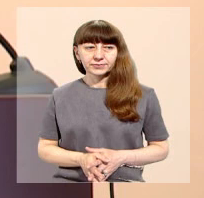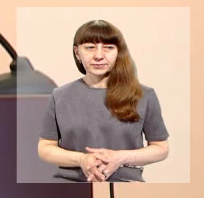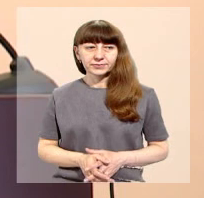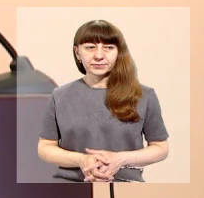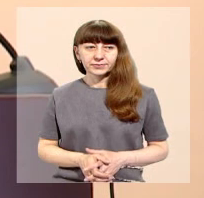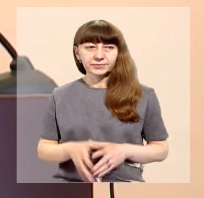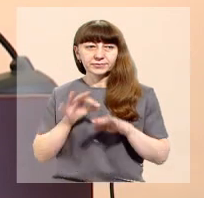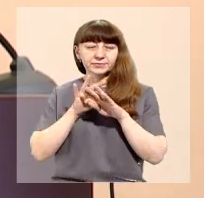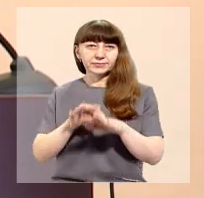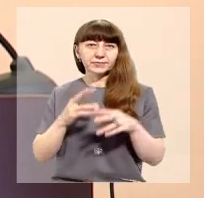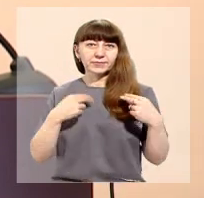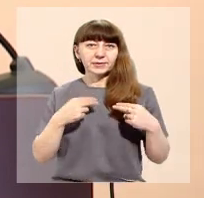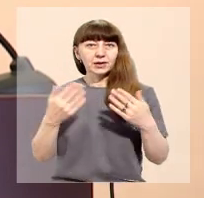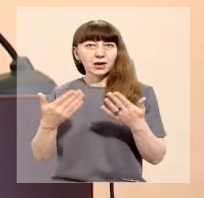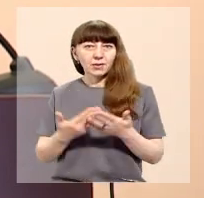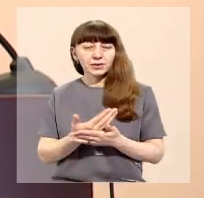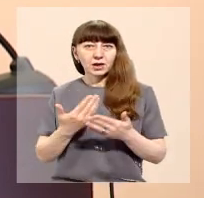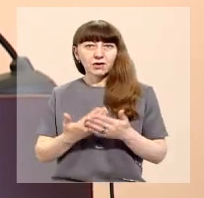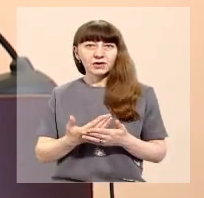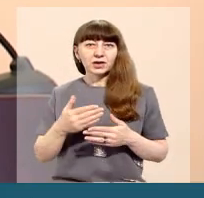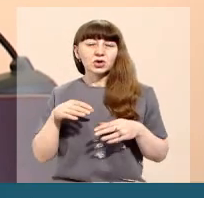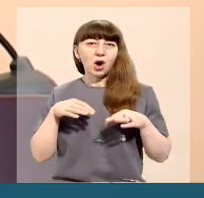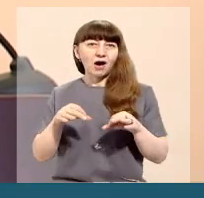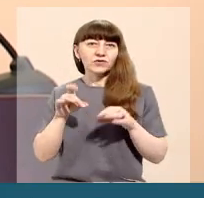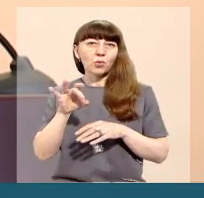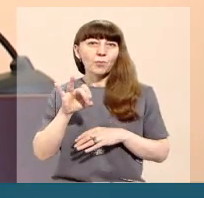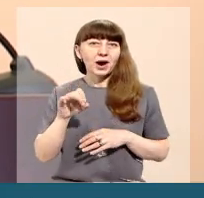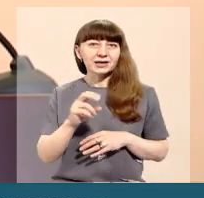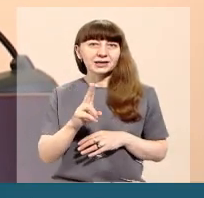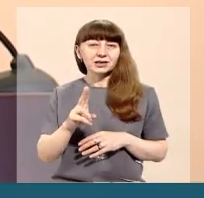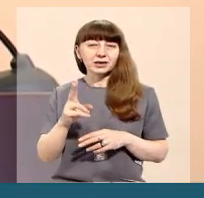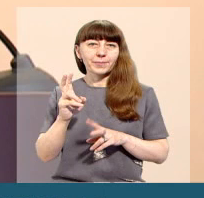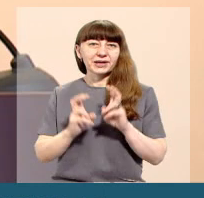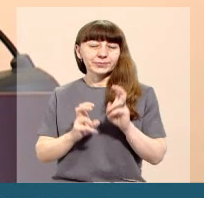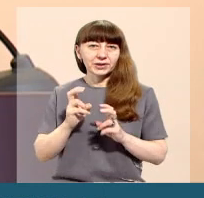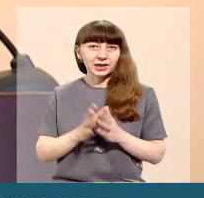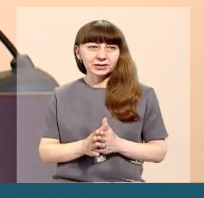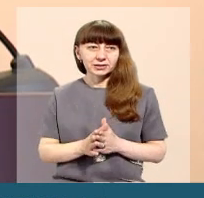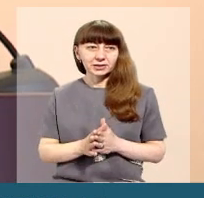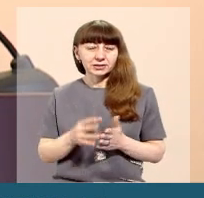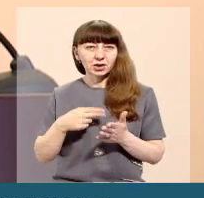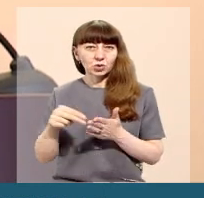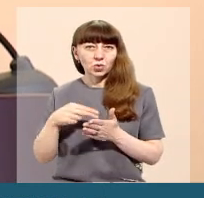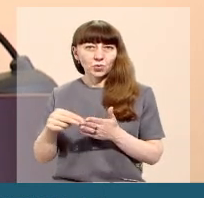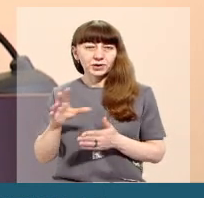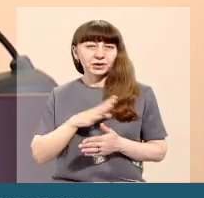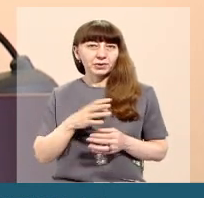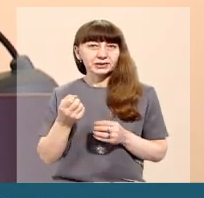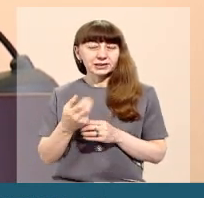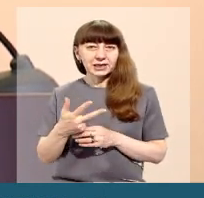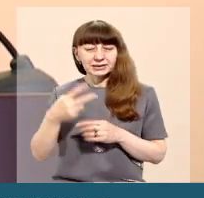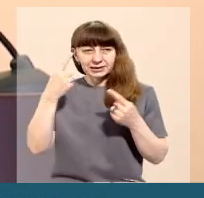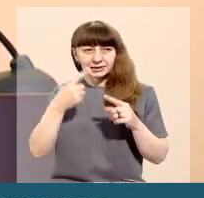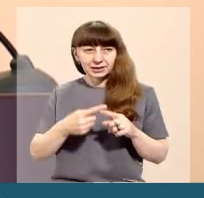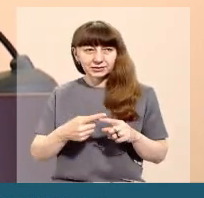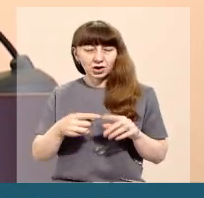проводится работа по обновлению автопарка предприятия за счет бюджетных средств. Только в текущем году предприятием приобретено 13 единиц